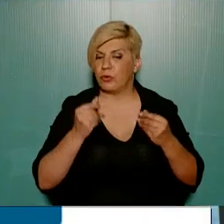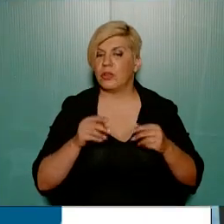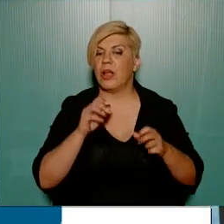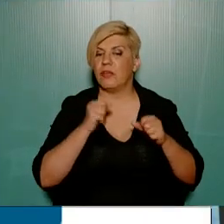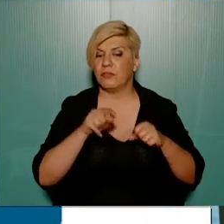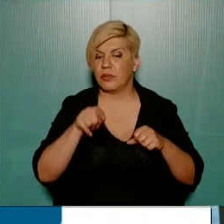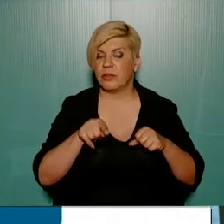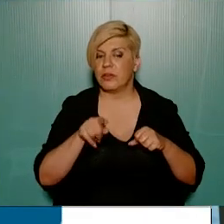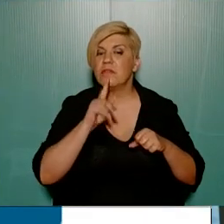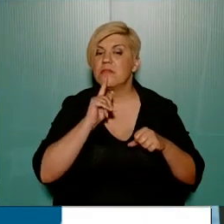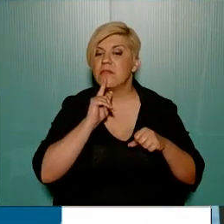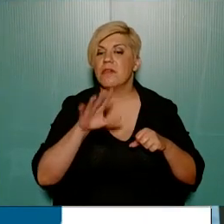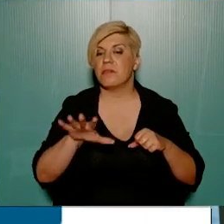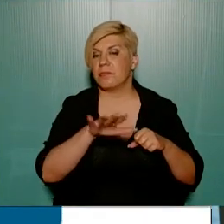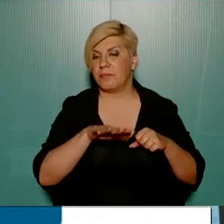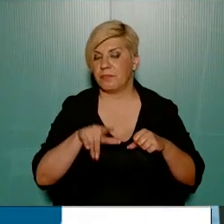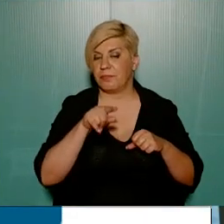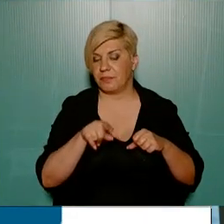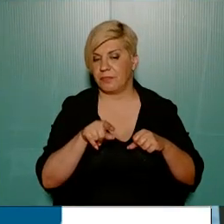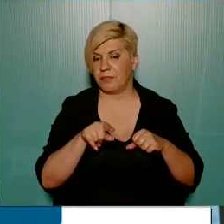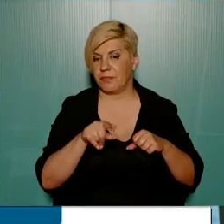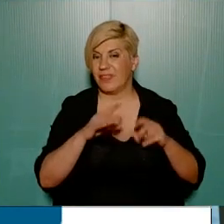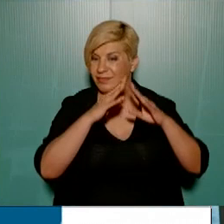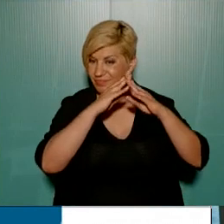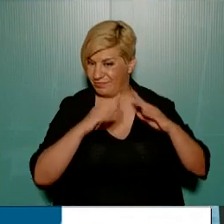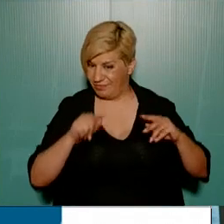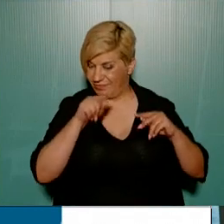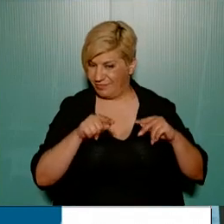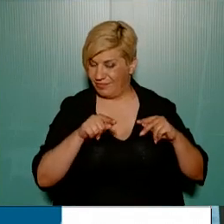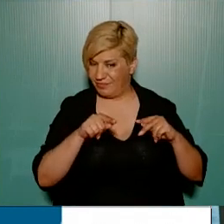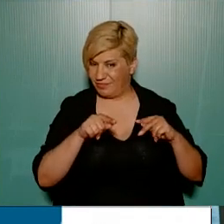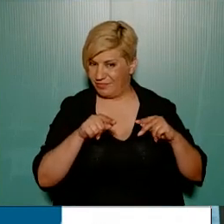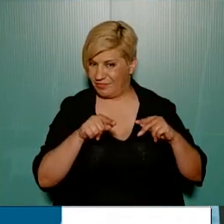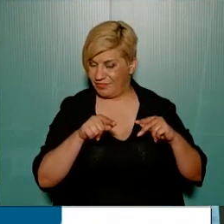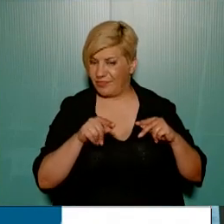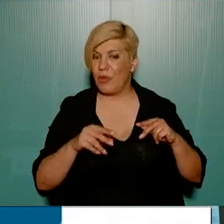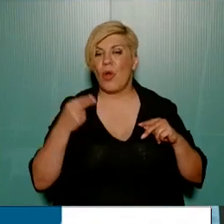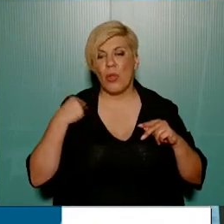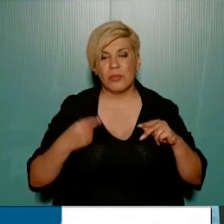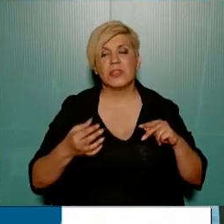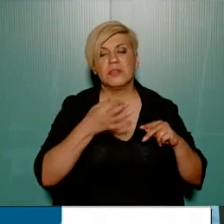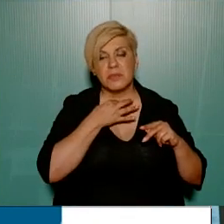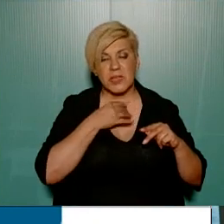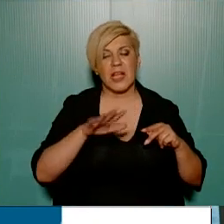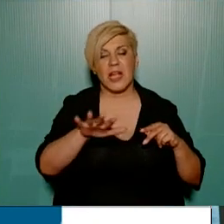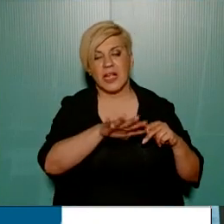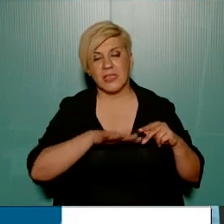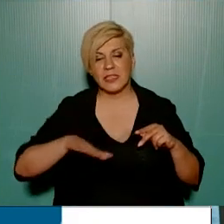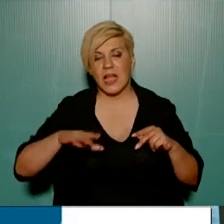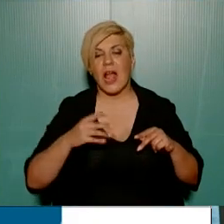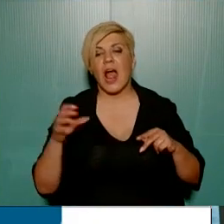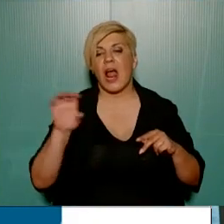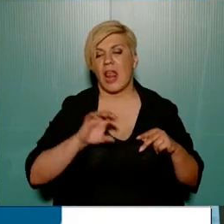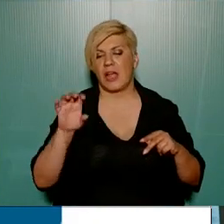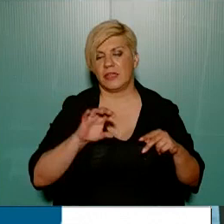οχημάτων. Στην ίδια μεταλλική σκεπή του Αριγκόνη, ο Δήμος χρησιμοποιεί την έκταση σήμερα για